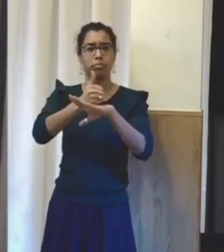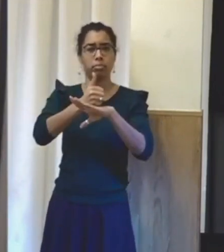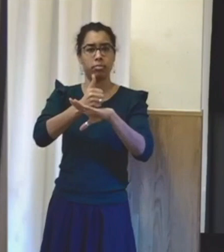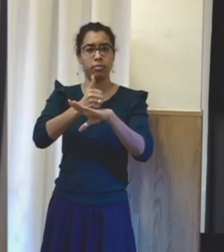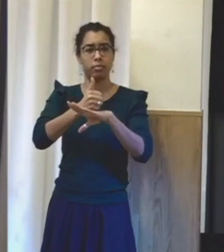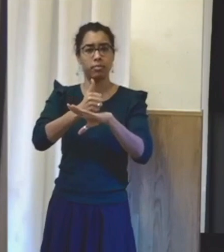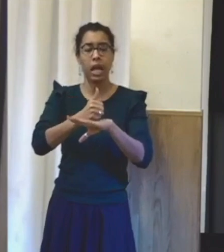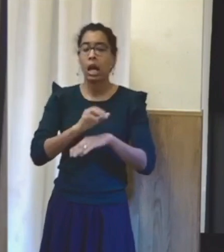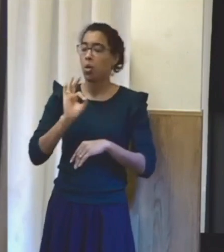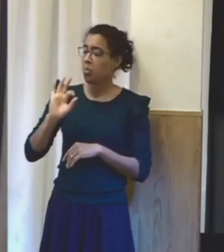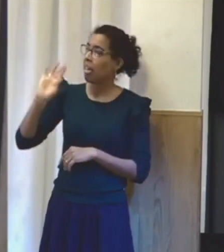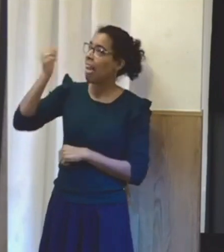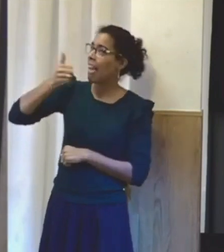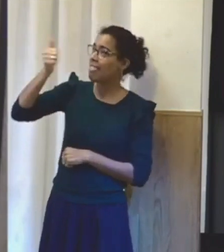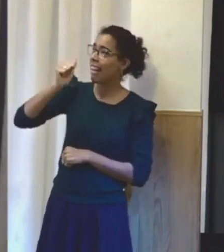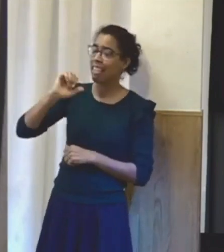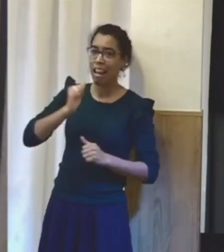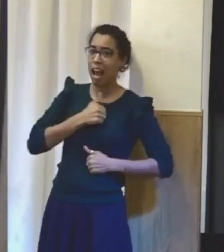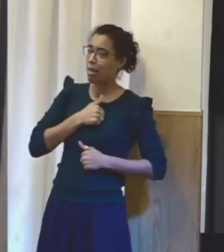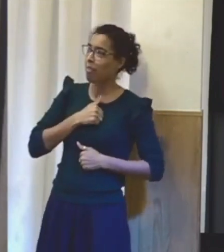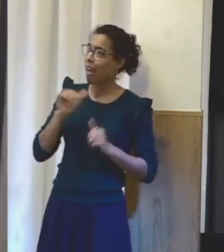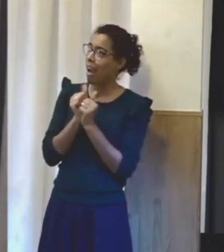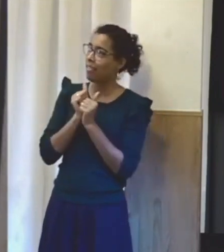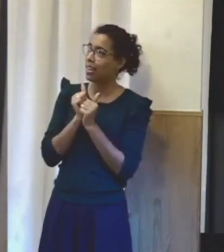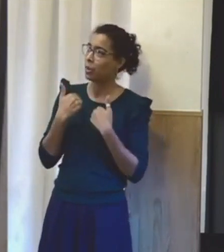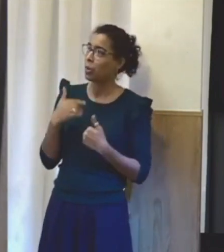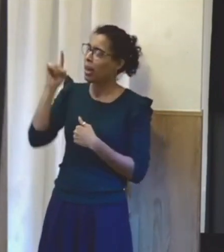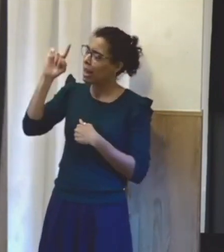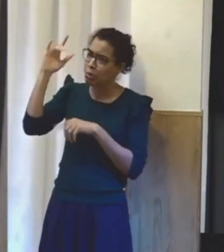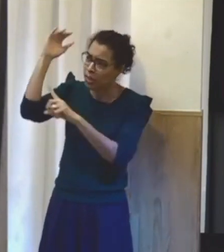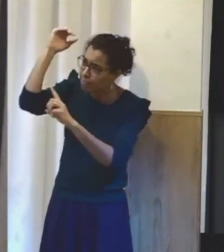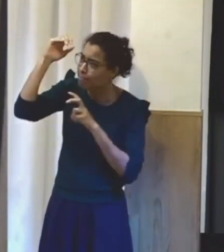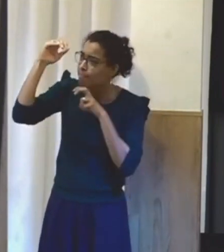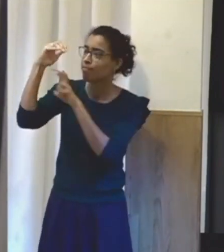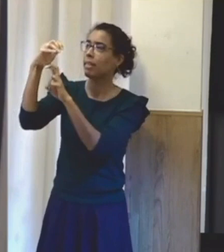nous. Le Dieu de Jacob est pour nous une haute retraite.